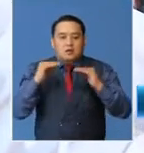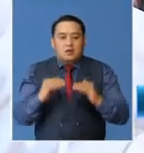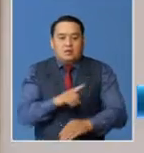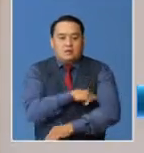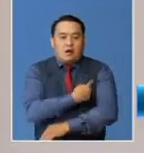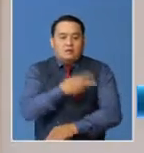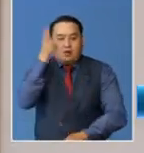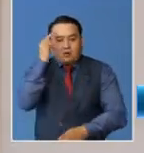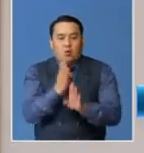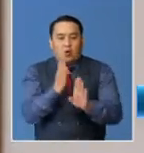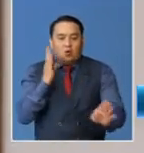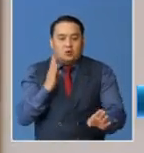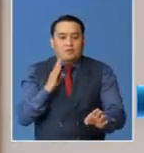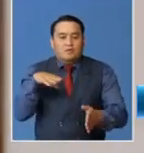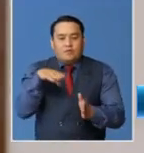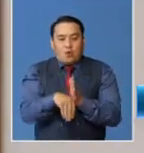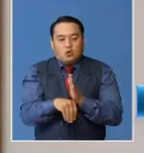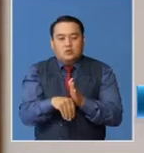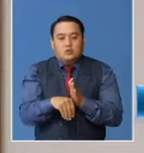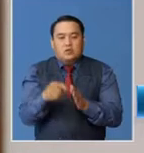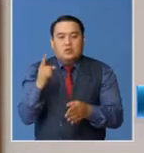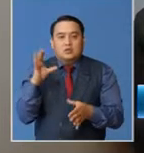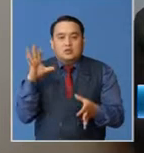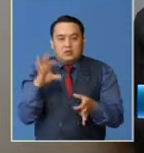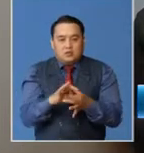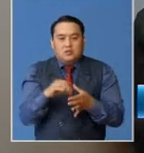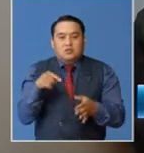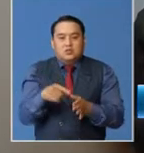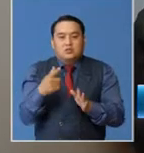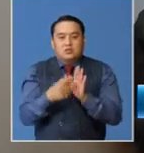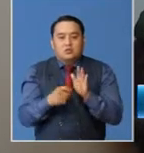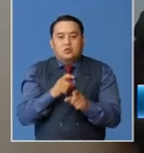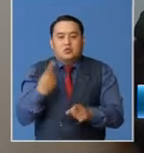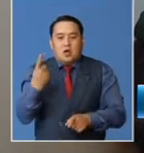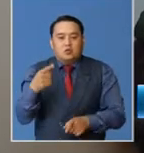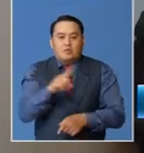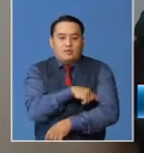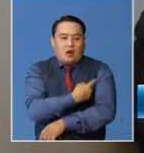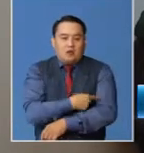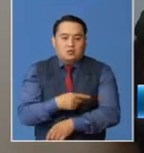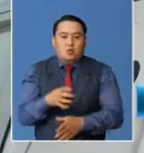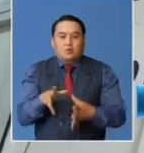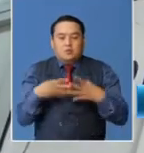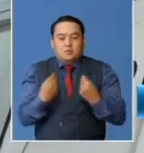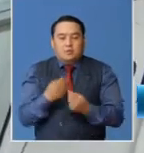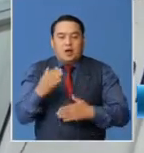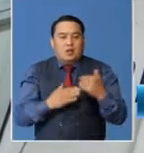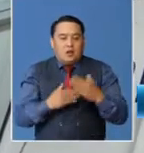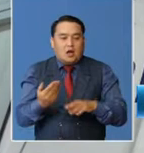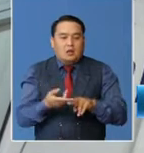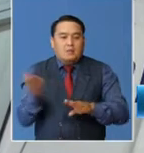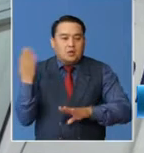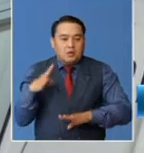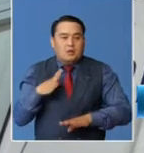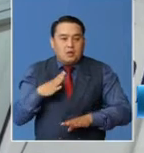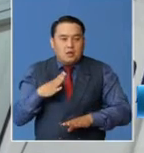и количество очередей, вводится лимит на прикрепление 1700 человек на одного врача общей практики. Раньше этот